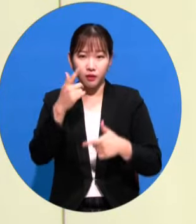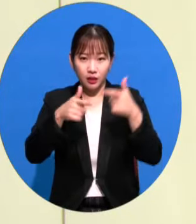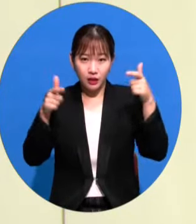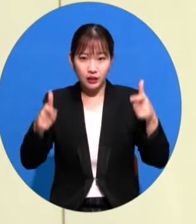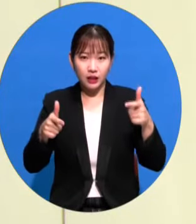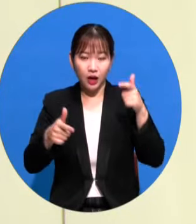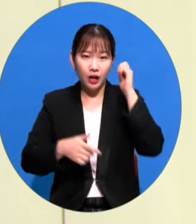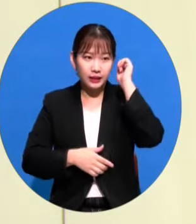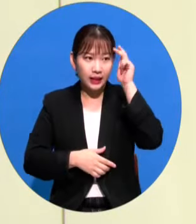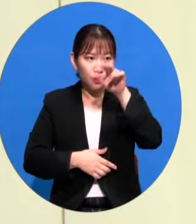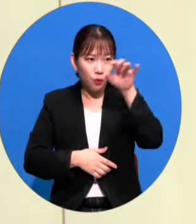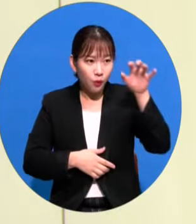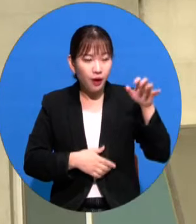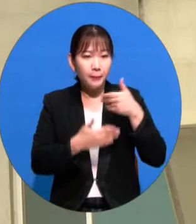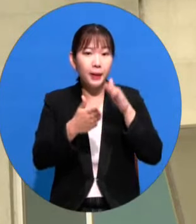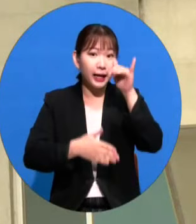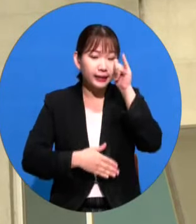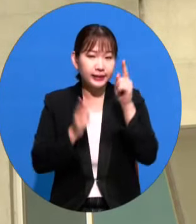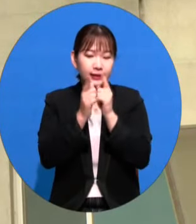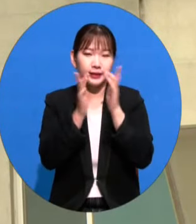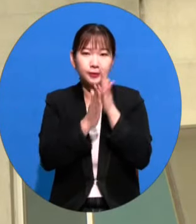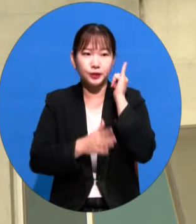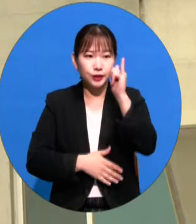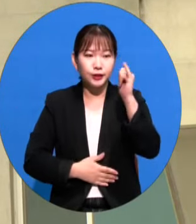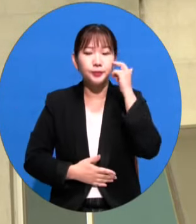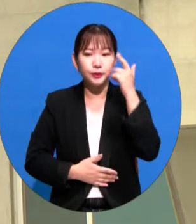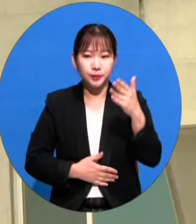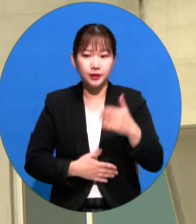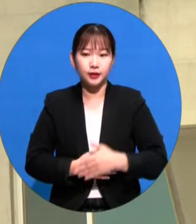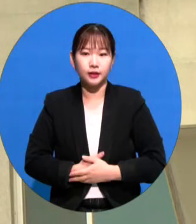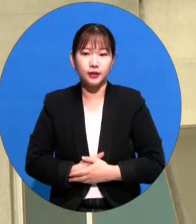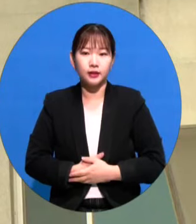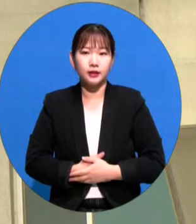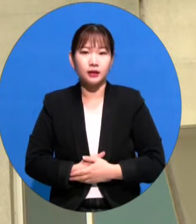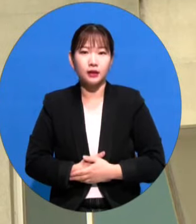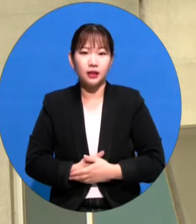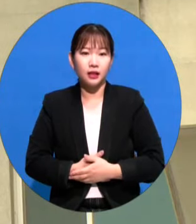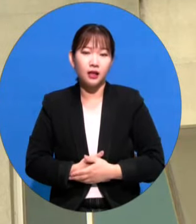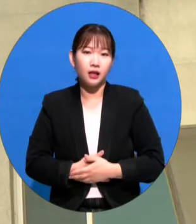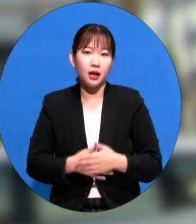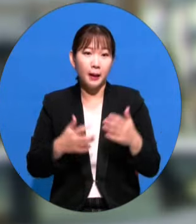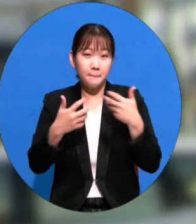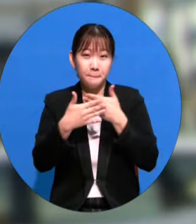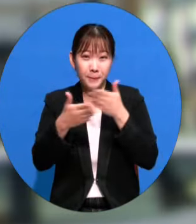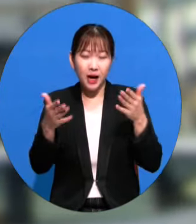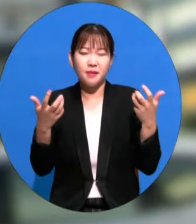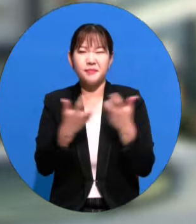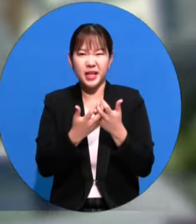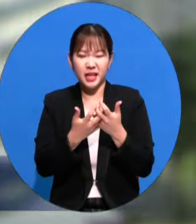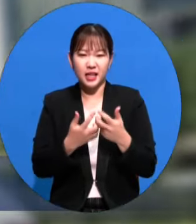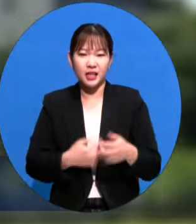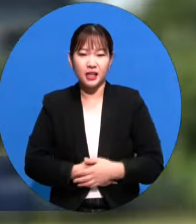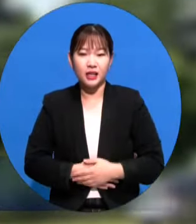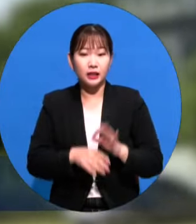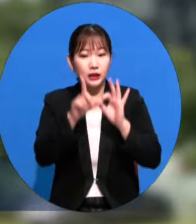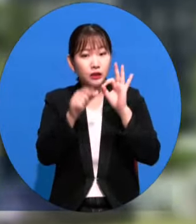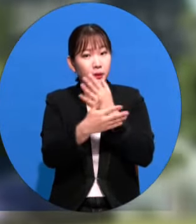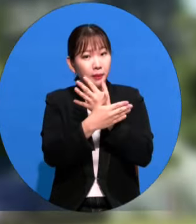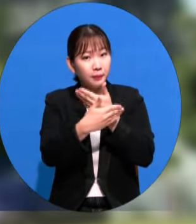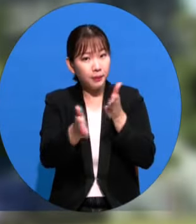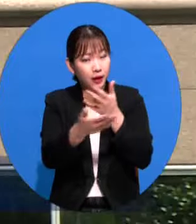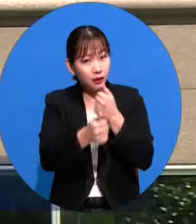지역 숙박업소 여러 곳에 방이 있는지 직접 문의해봤습니다. 역시 빈 방은 없었습니다. 10월 방